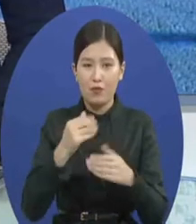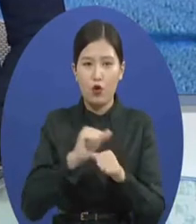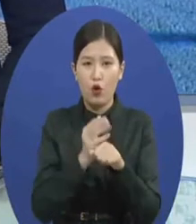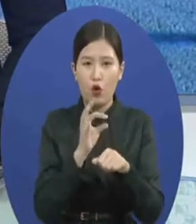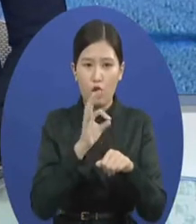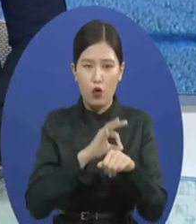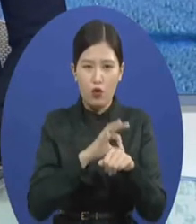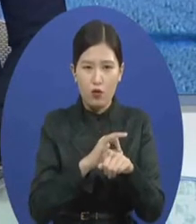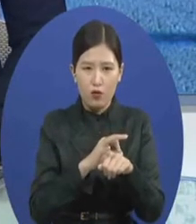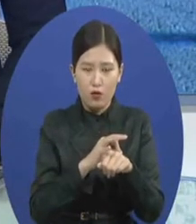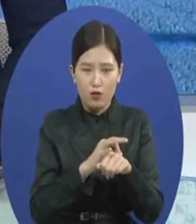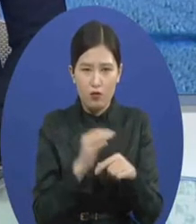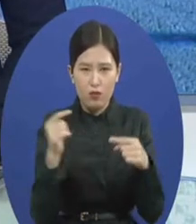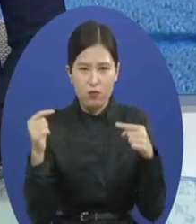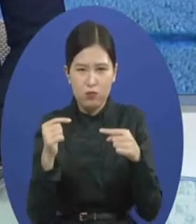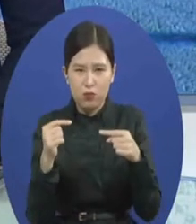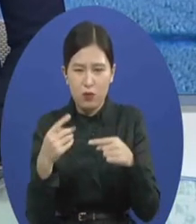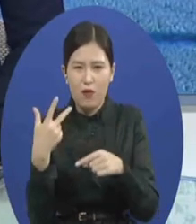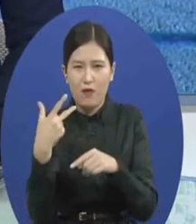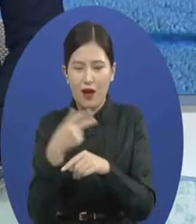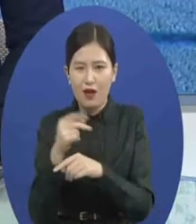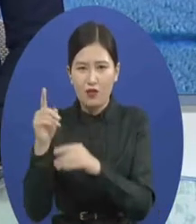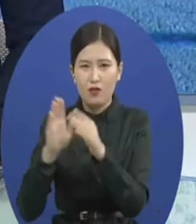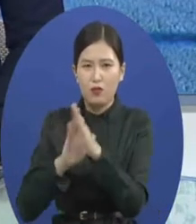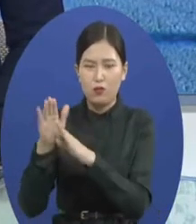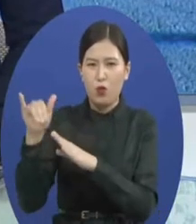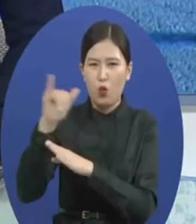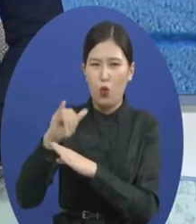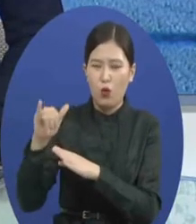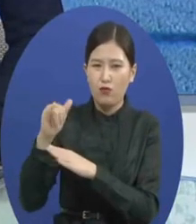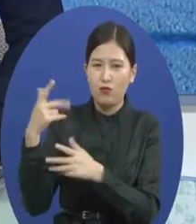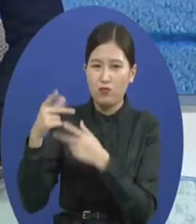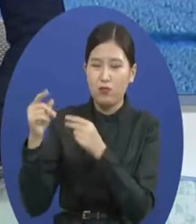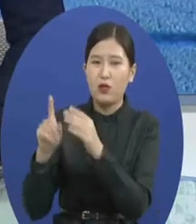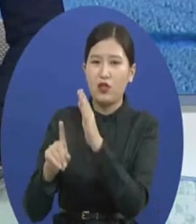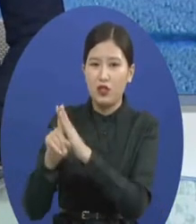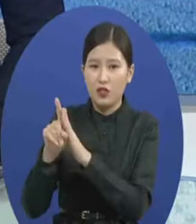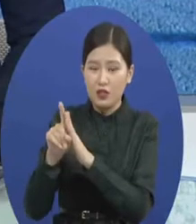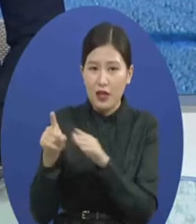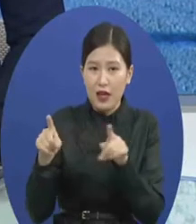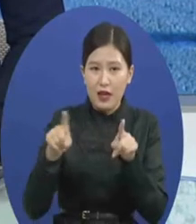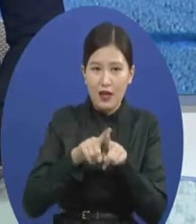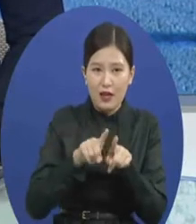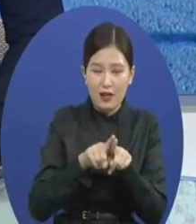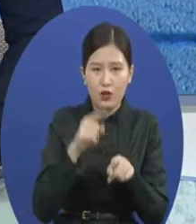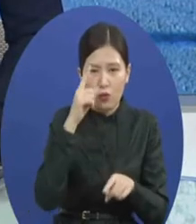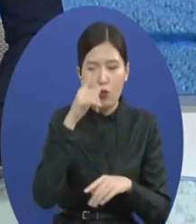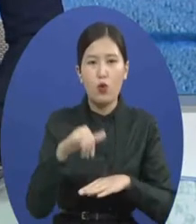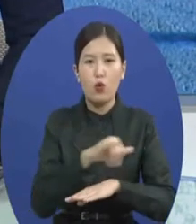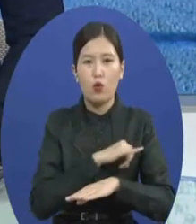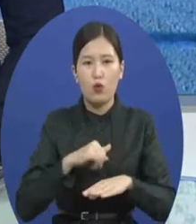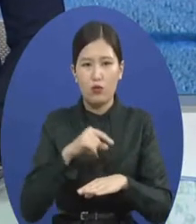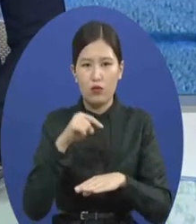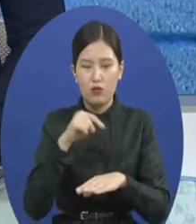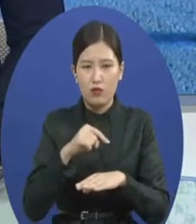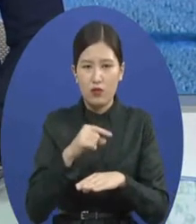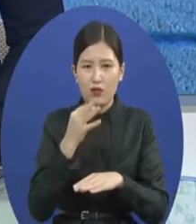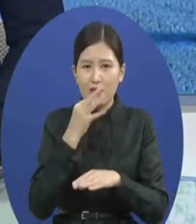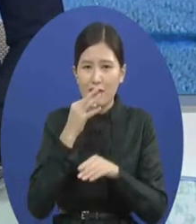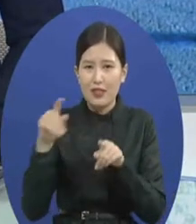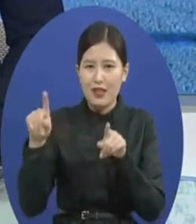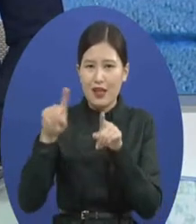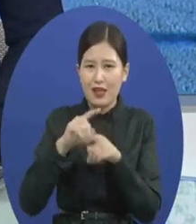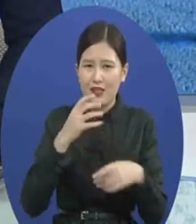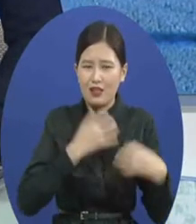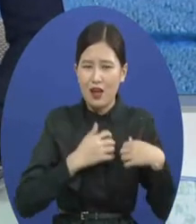вакцины хөгжингүй орнууд хэдийн хэрэглээд ихэлсэн төвлөвнтэй зэрэгцээ засгийн газраас эрэгтэй эхний ээлжинд хамруулах ажлыг яаралтай онцгойлон